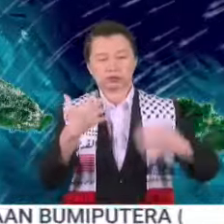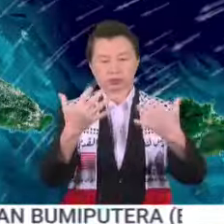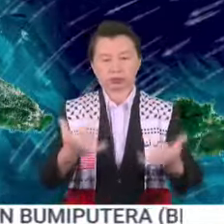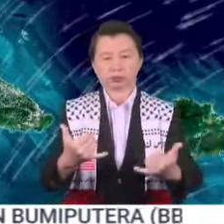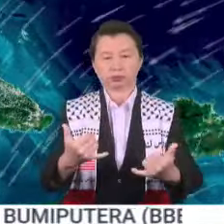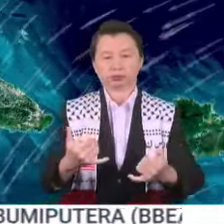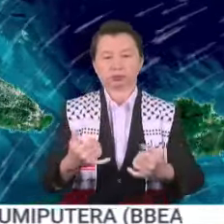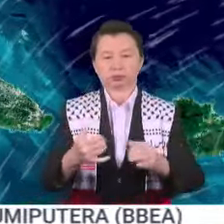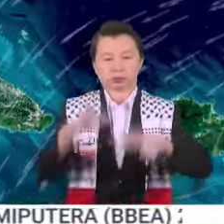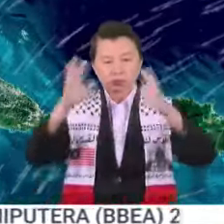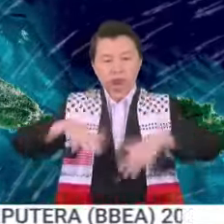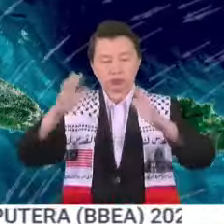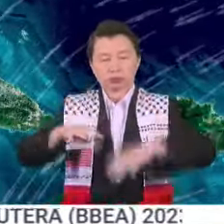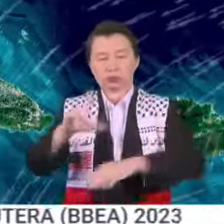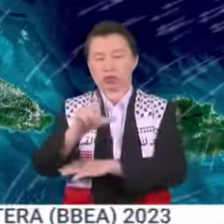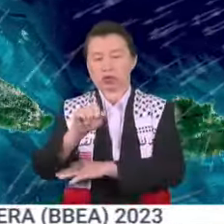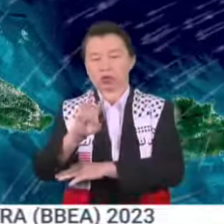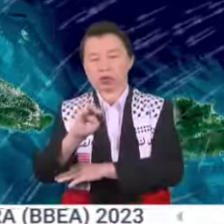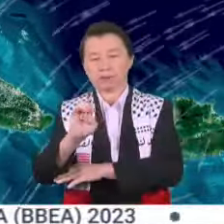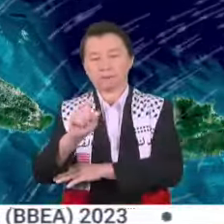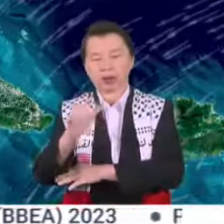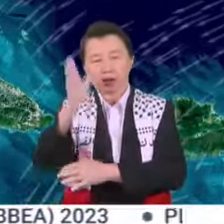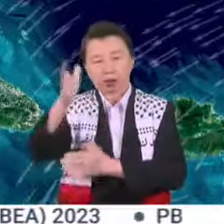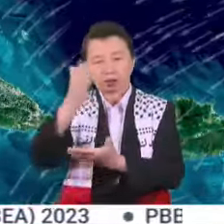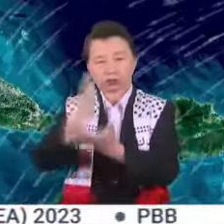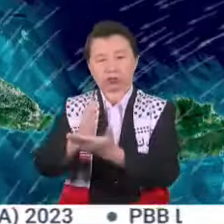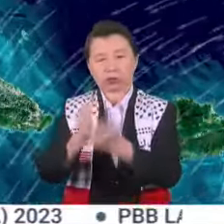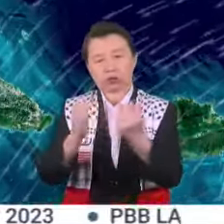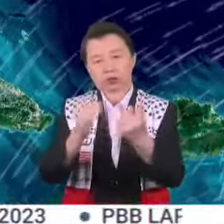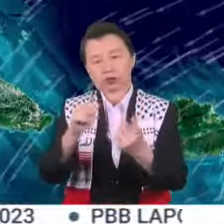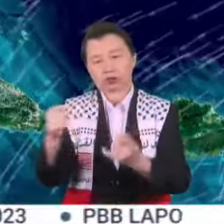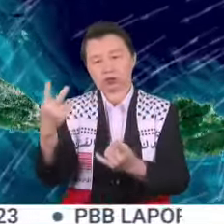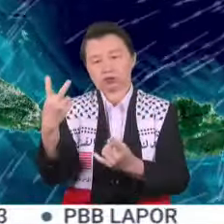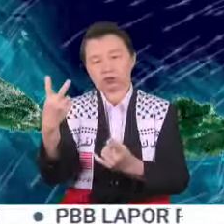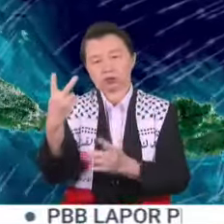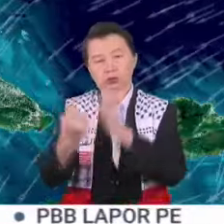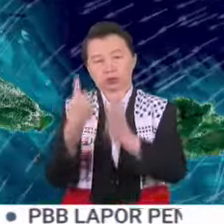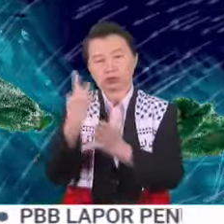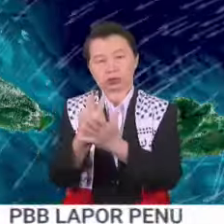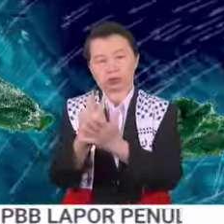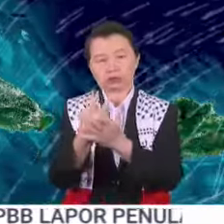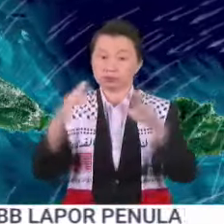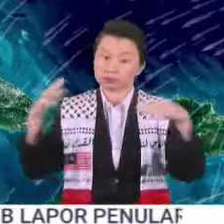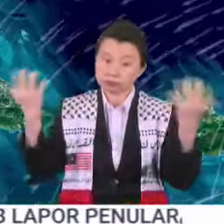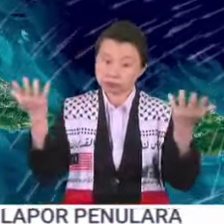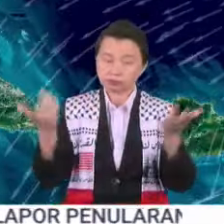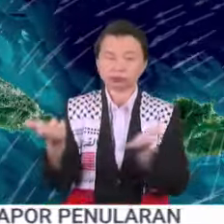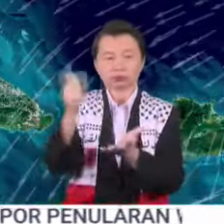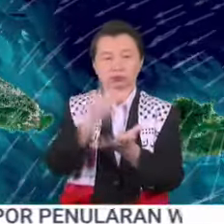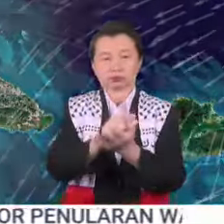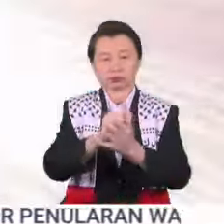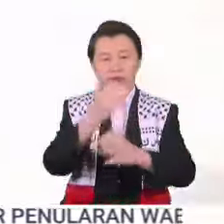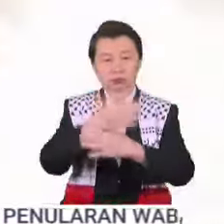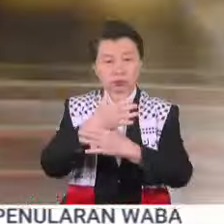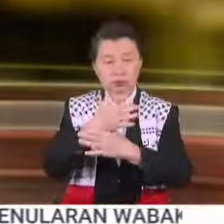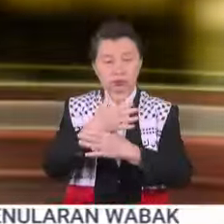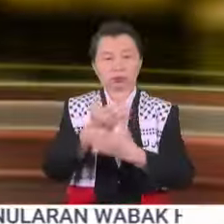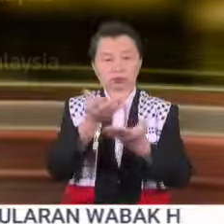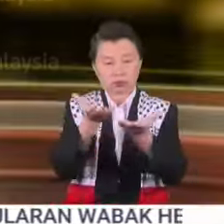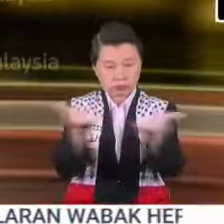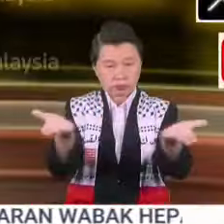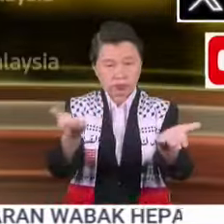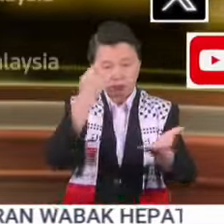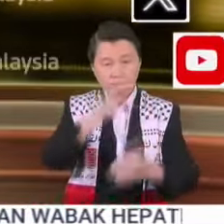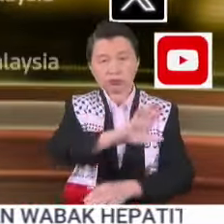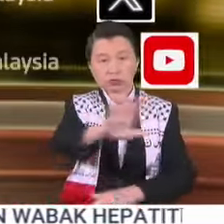ini hujan berlaku tetapi akan berangsur reda dalam tempoh 1 hingga 2 jam sahaja. Baik, ini sahaja laporan cuaca yang dapat saya kongsikan dengan